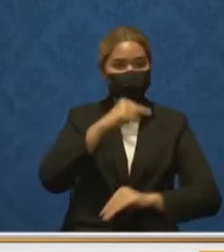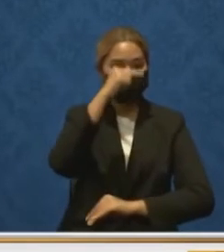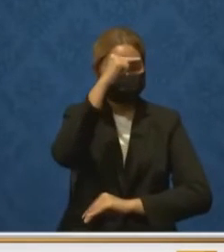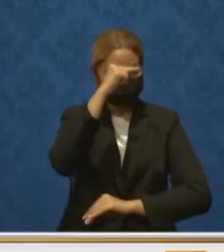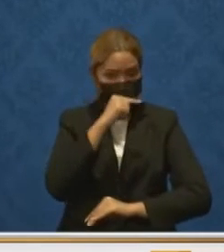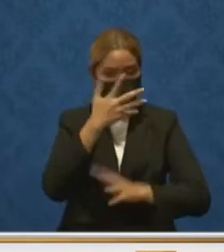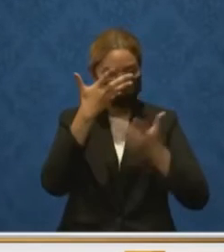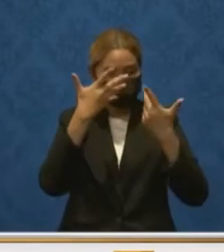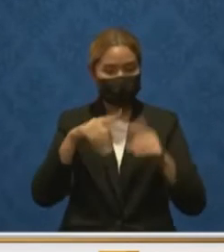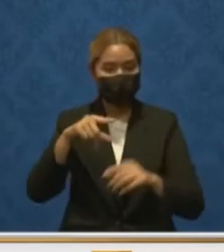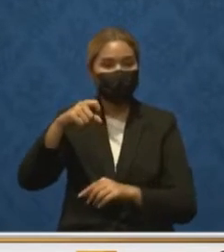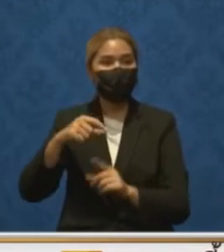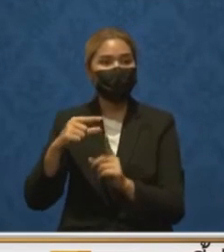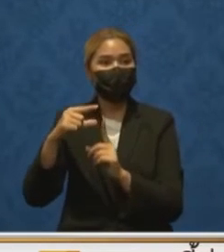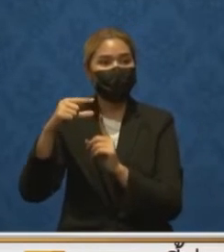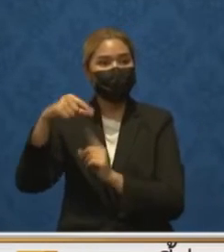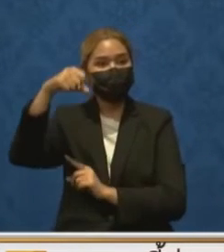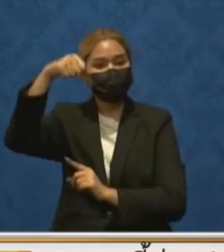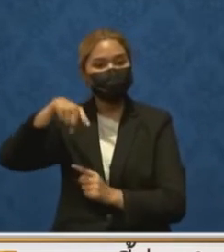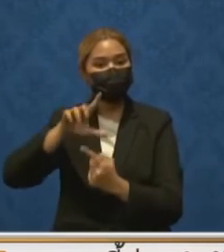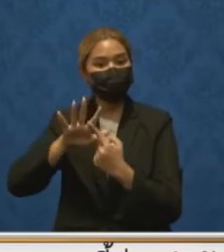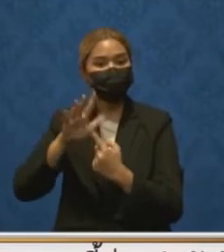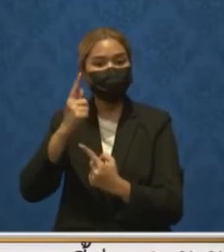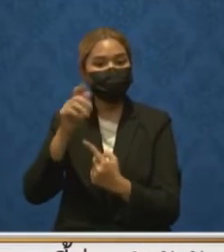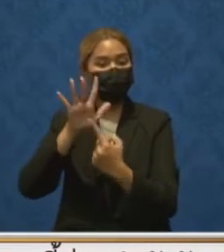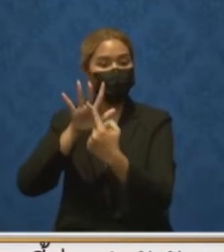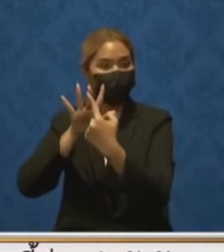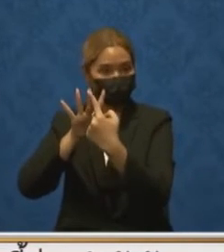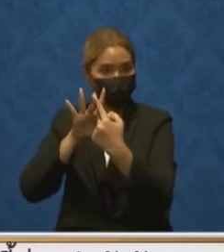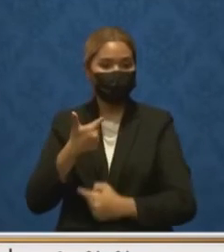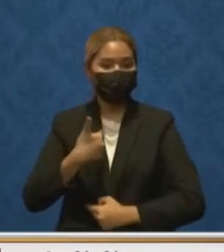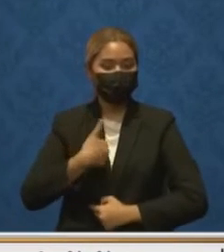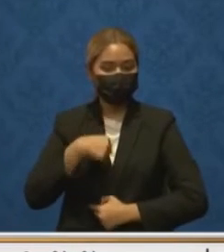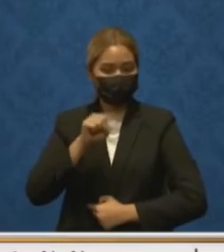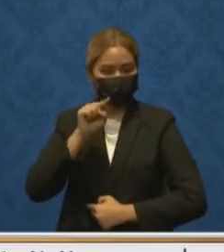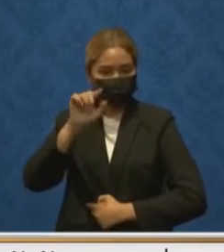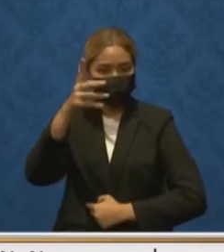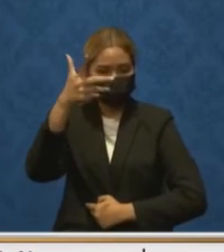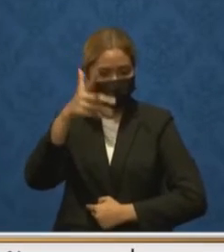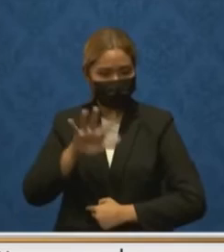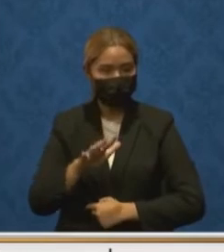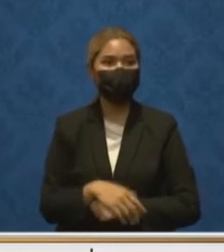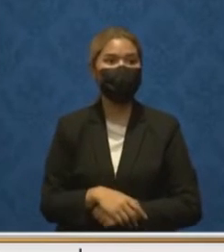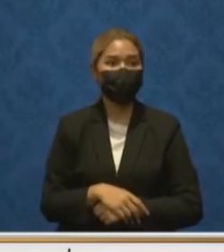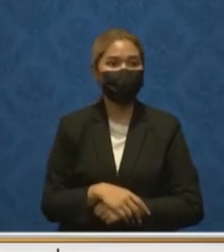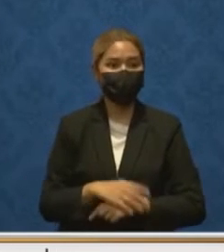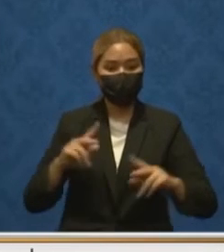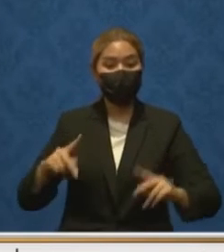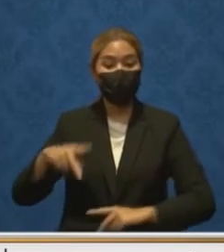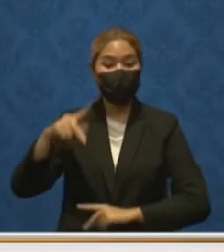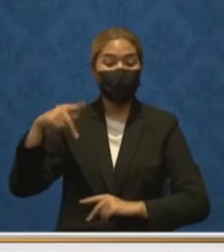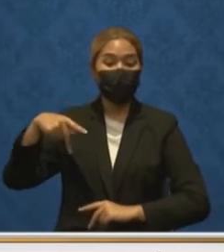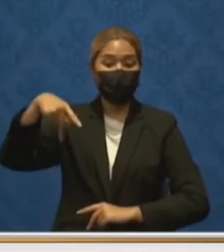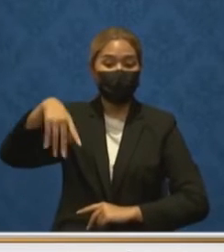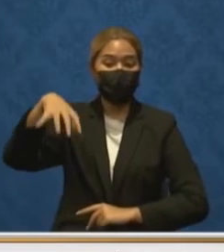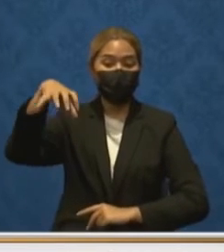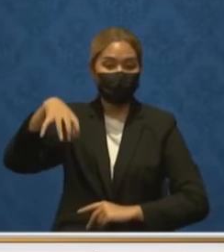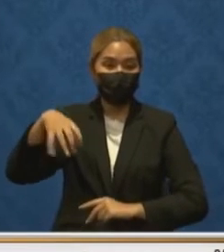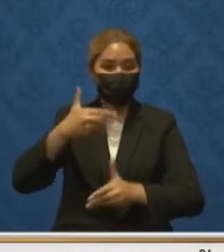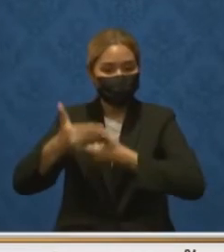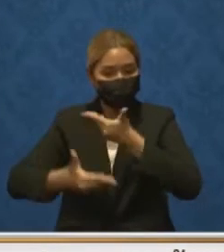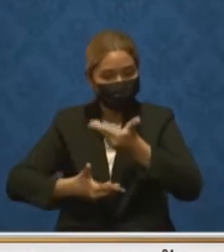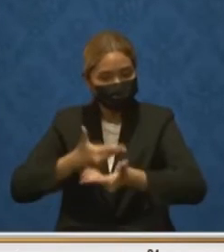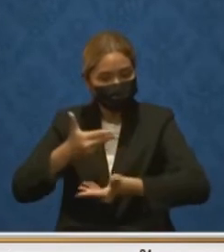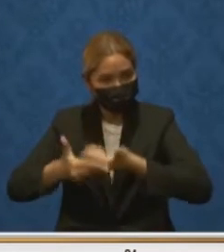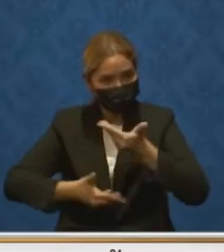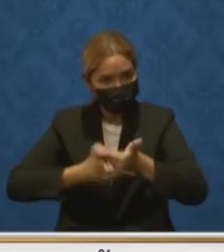ตามทันทีครับขณะนี้ผมสั่งการให้กลมส่เสริมการค่าระหวประเทศกัส่วผานิ โ